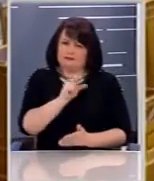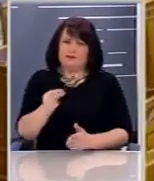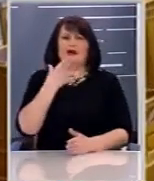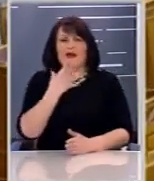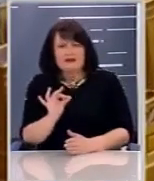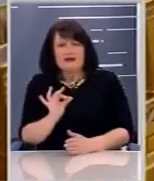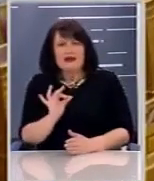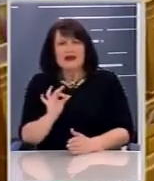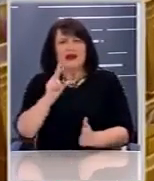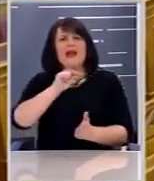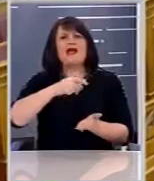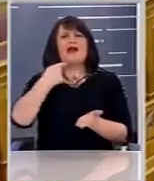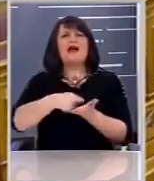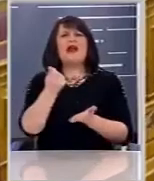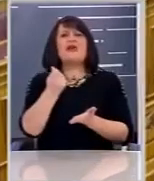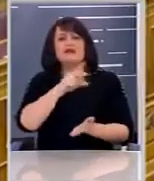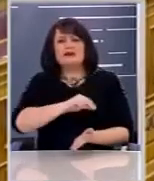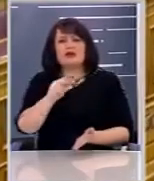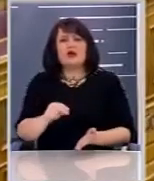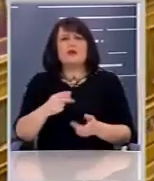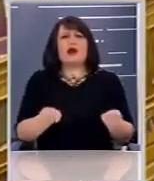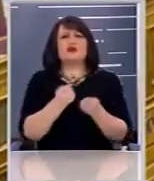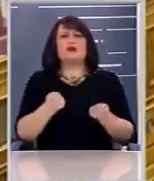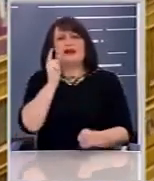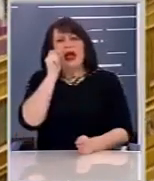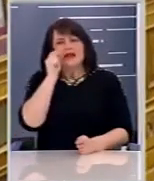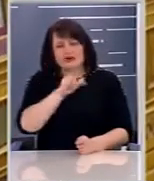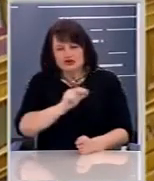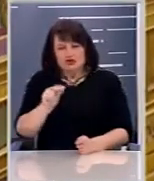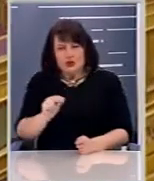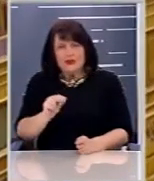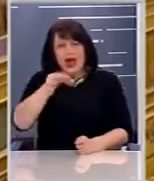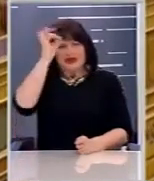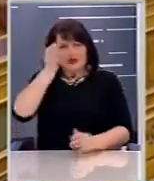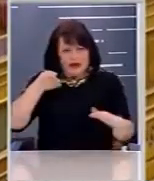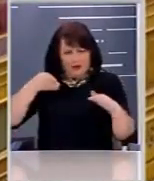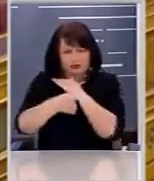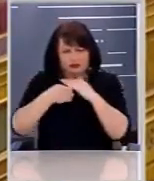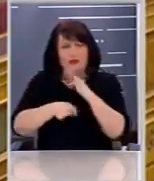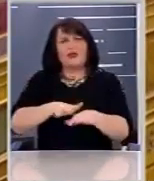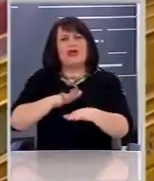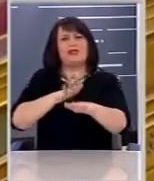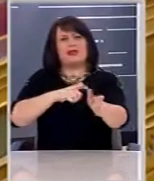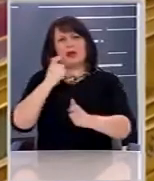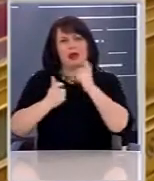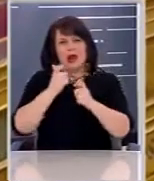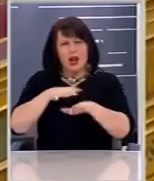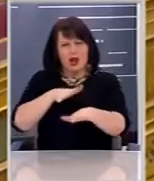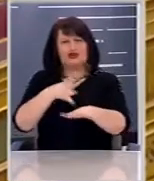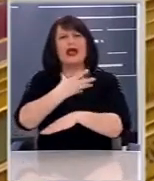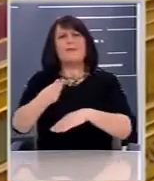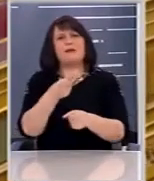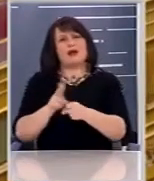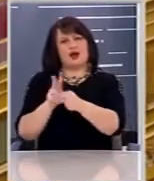ίσες αμοιβές με τους άνδρες εργαζόμενους από την αστυνομία, σε μια διαδήλωση που βάφτηκε με